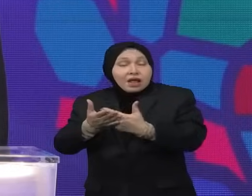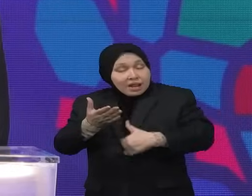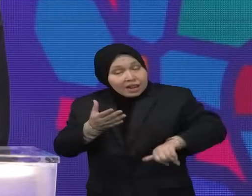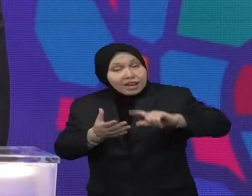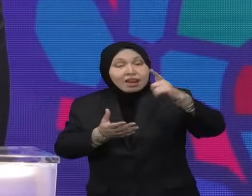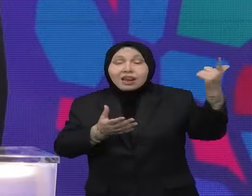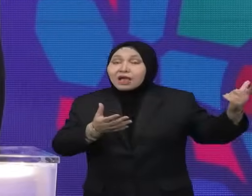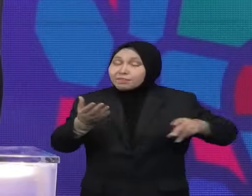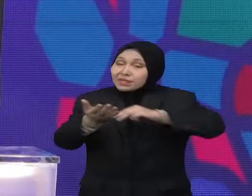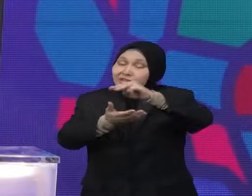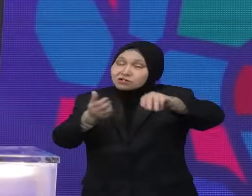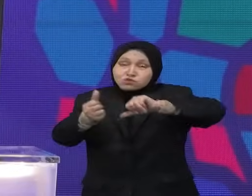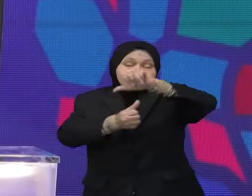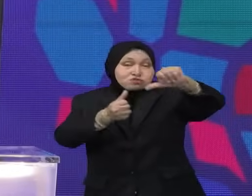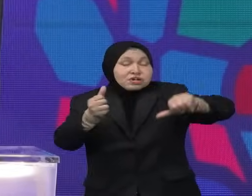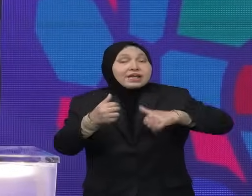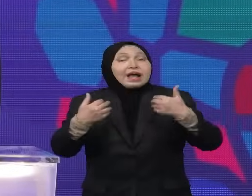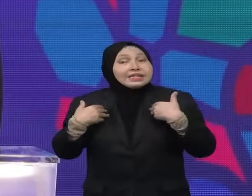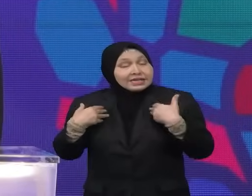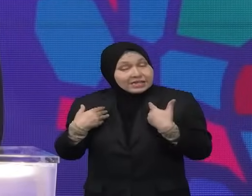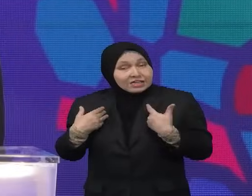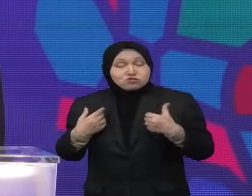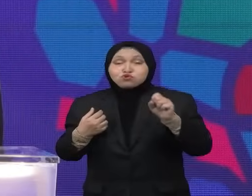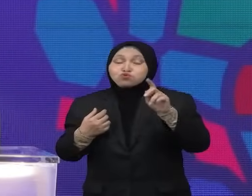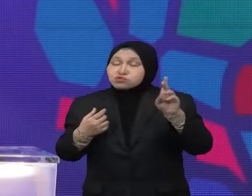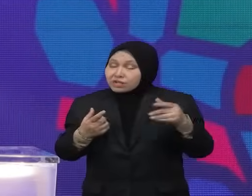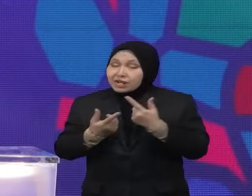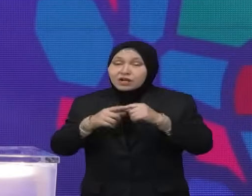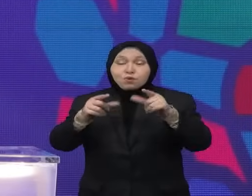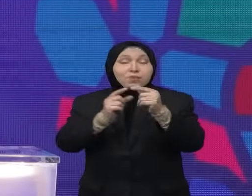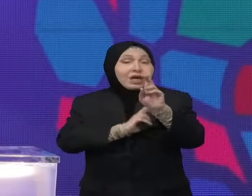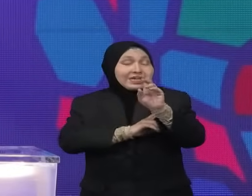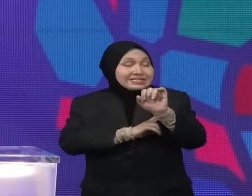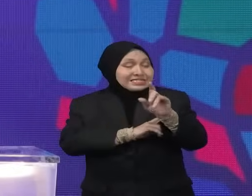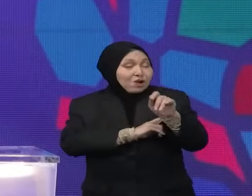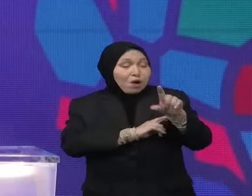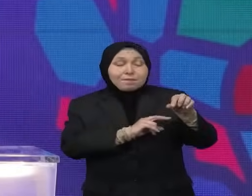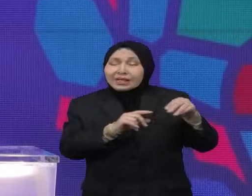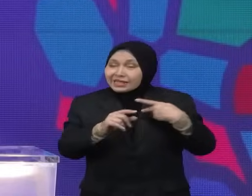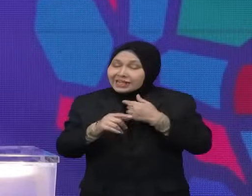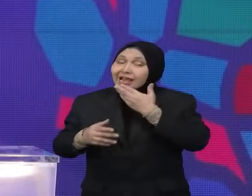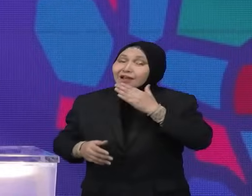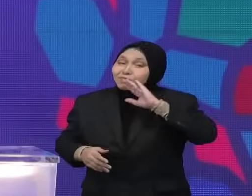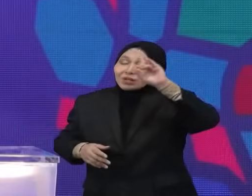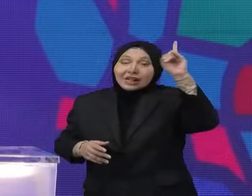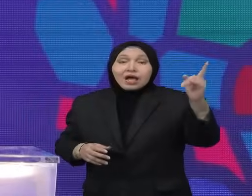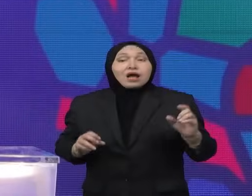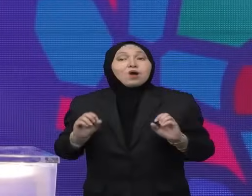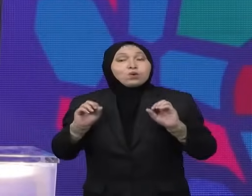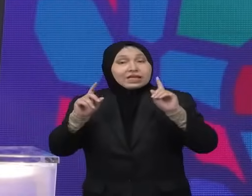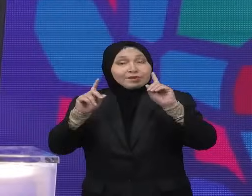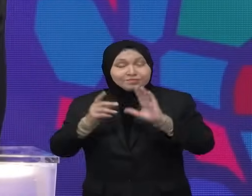tak lupa pada para penonton yang berada di studio daripada kumpulan istiqamah kita pada hari ini. Alhamdulillah. Baik,